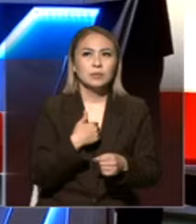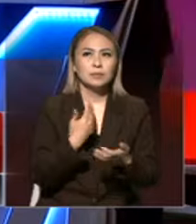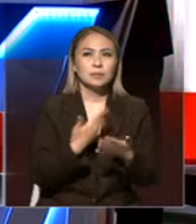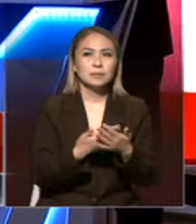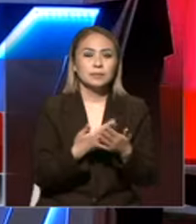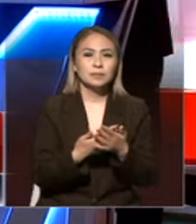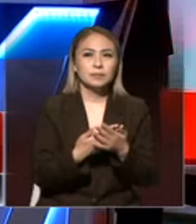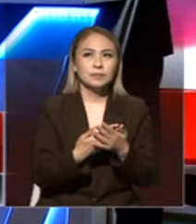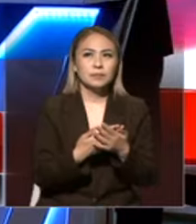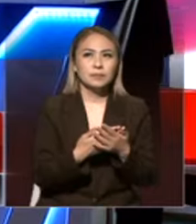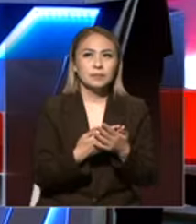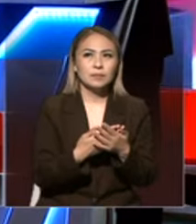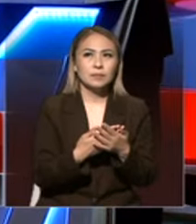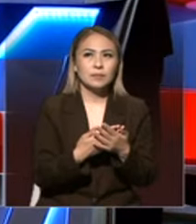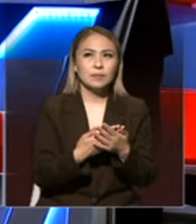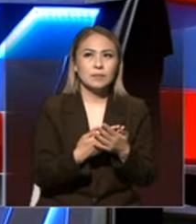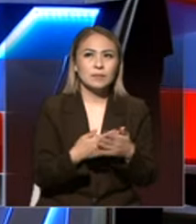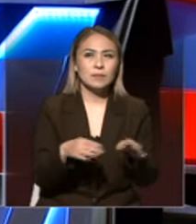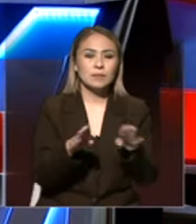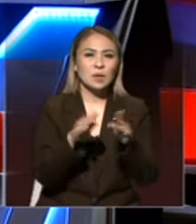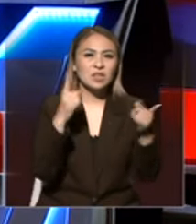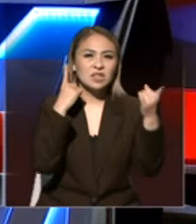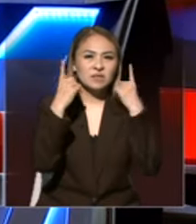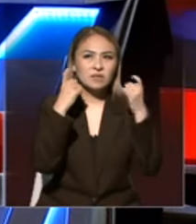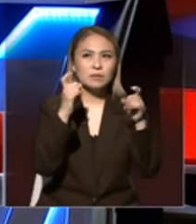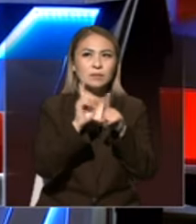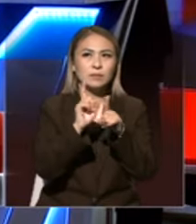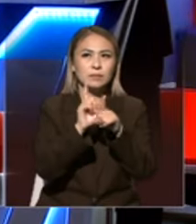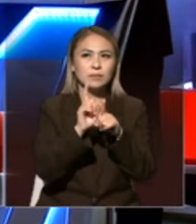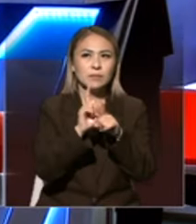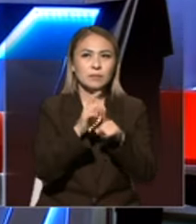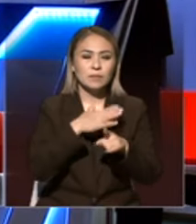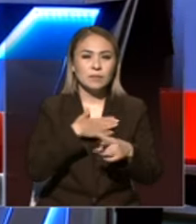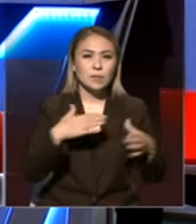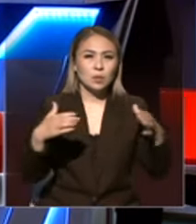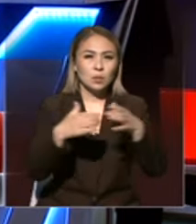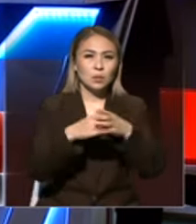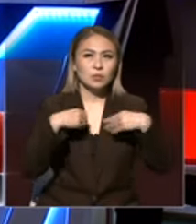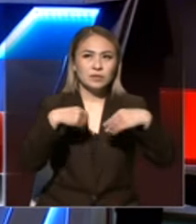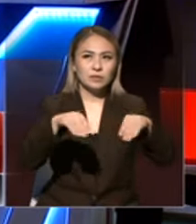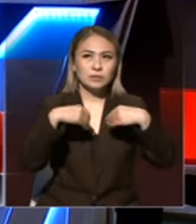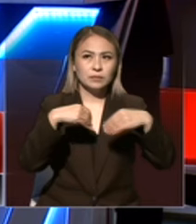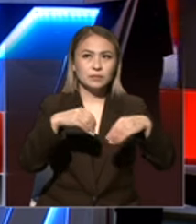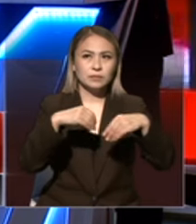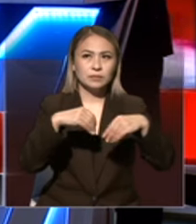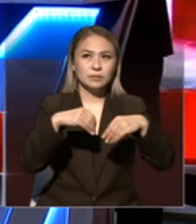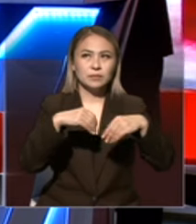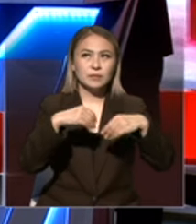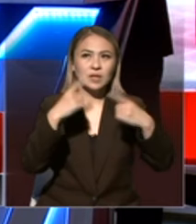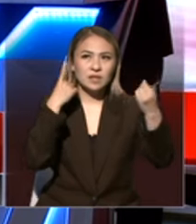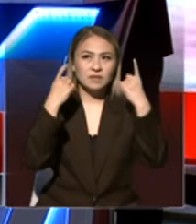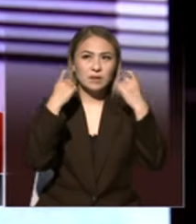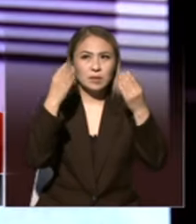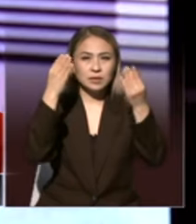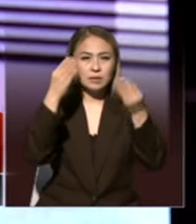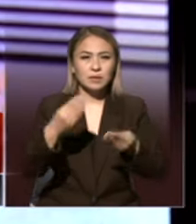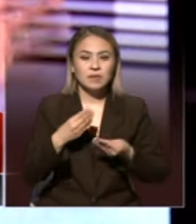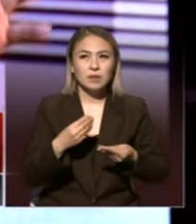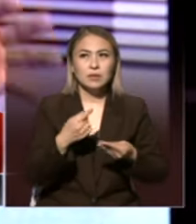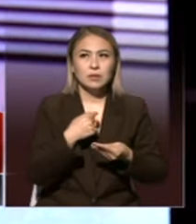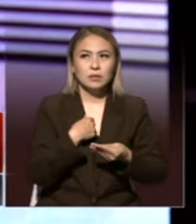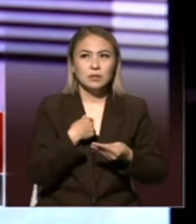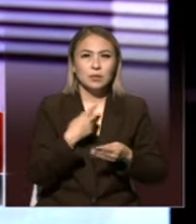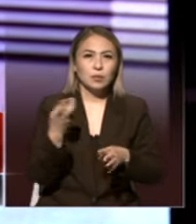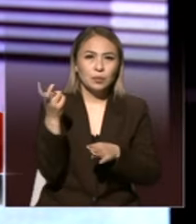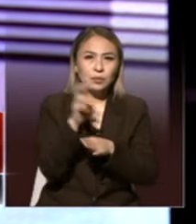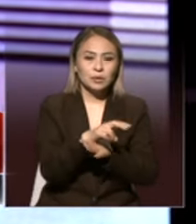айтайын. Мен де қызықтым. Ол информацияны вираждан, біз енді шаруашылық болғаннан кейін бізге информация беріп отырады ғой. Маған қылқылдап кел,